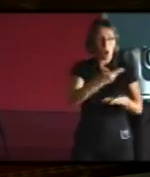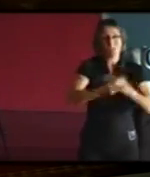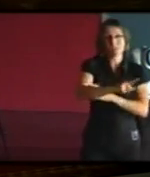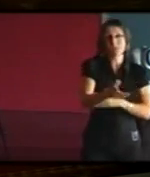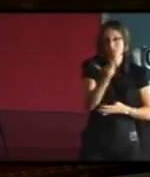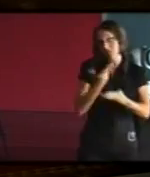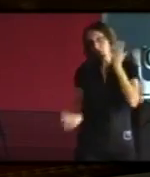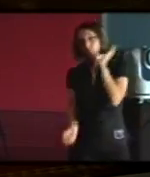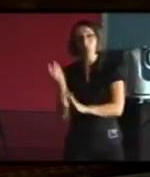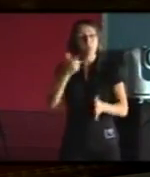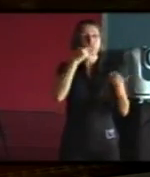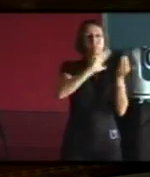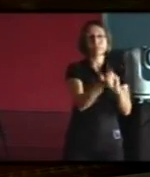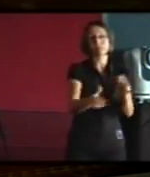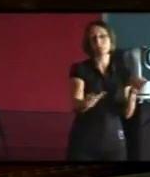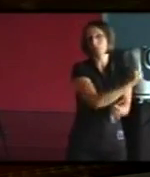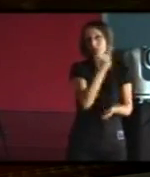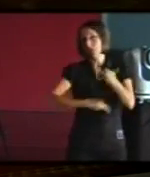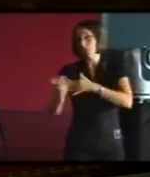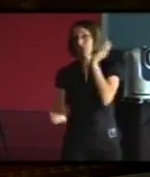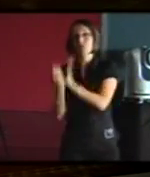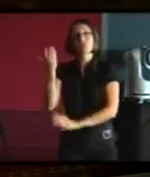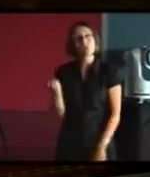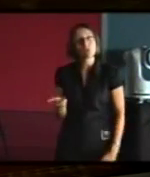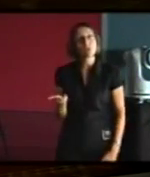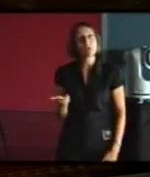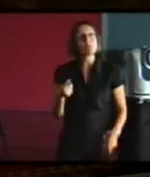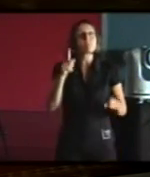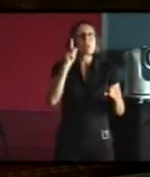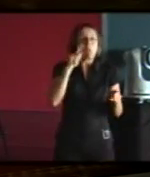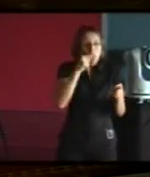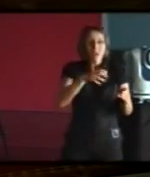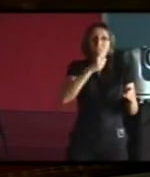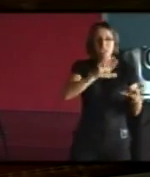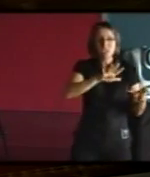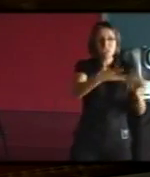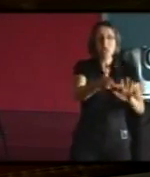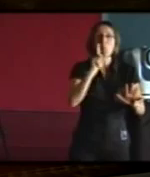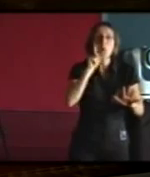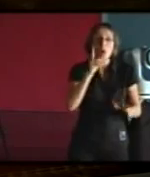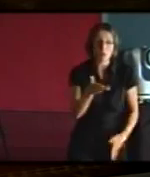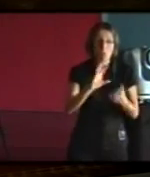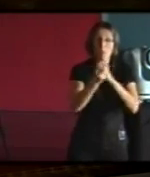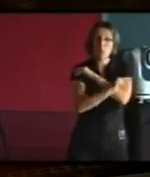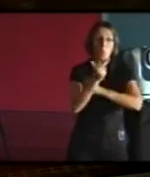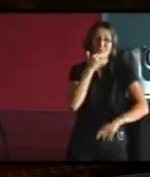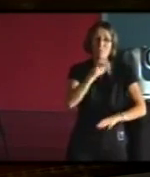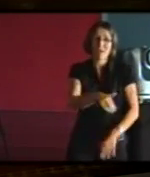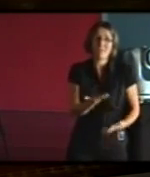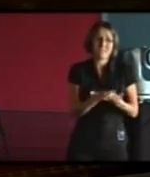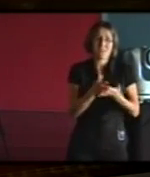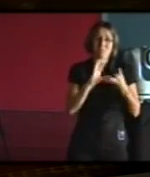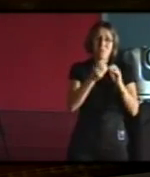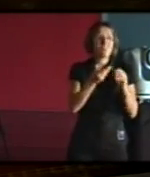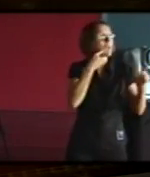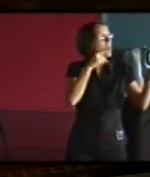le taux d'obsolescence des bureaux, il vient de la construction, mais il vient aussi du mode de fonctionnement économique de ces bureaux. On ne peut pas refaire... Je pense